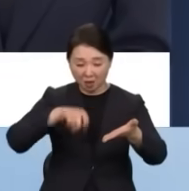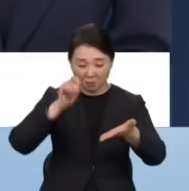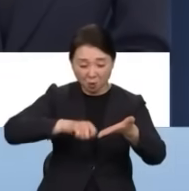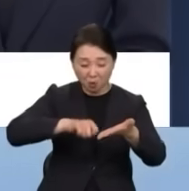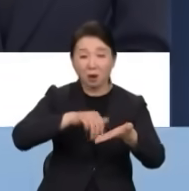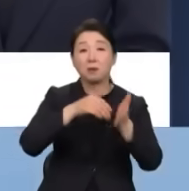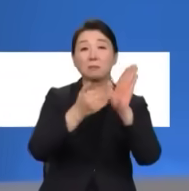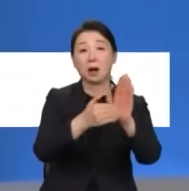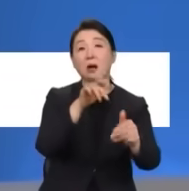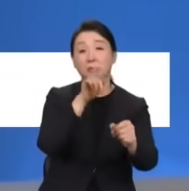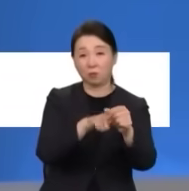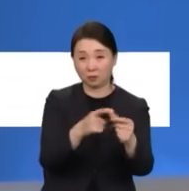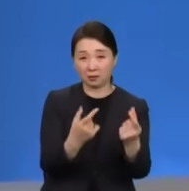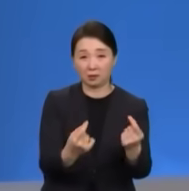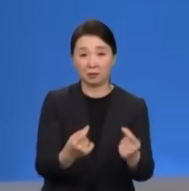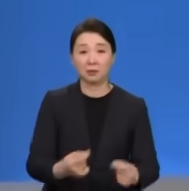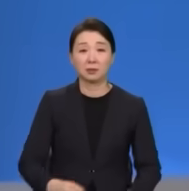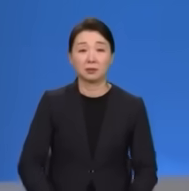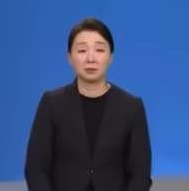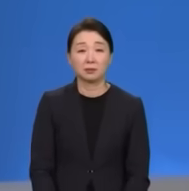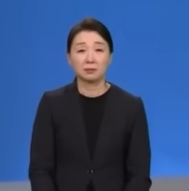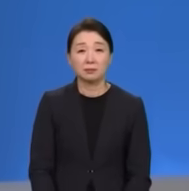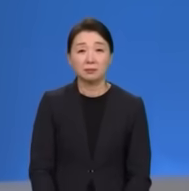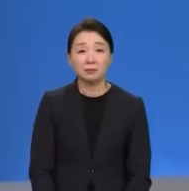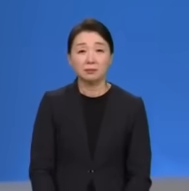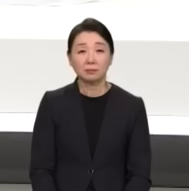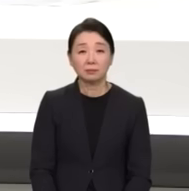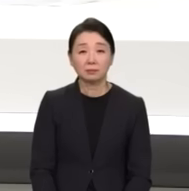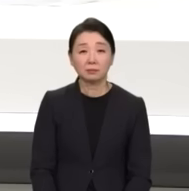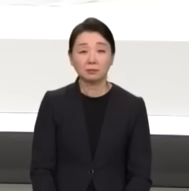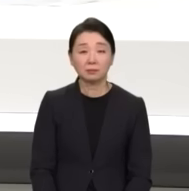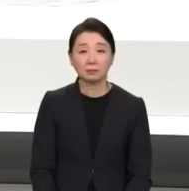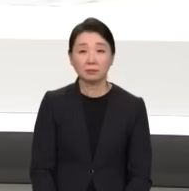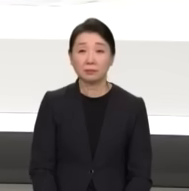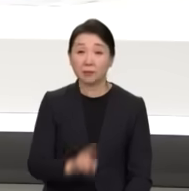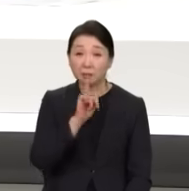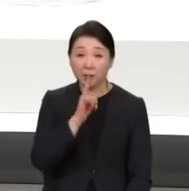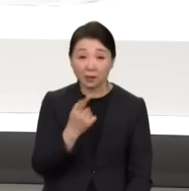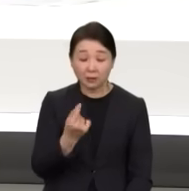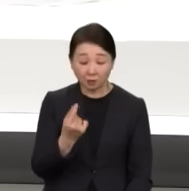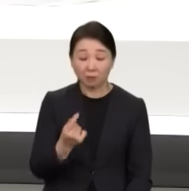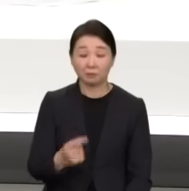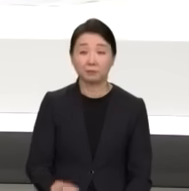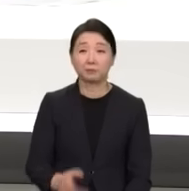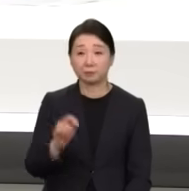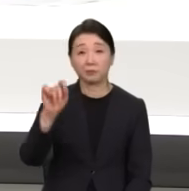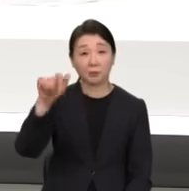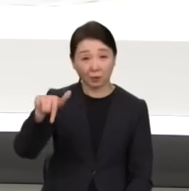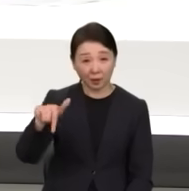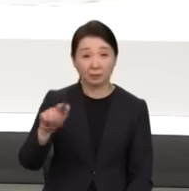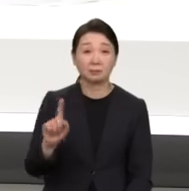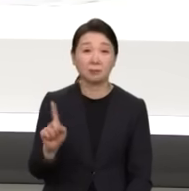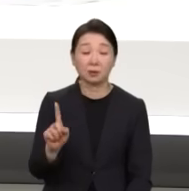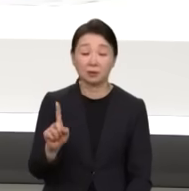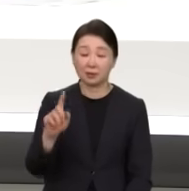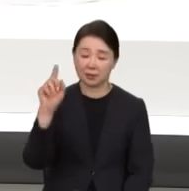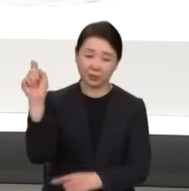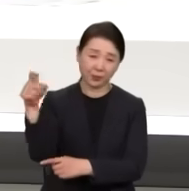표결을 막으려는 시도가 있었다는 걸 보여주는 정황입니다. 네, 그리고 저희가 앞서 보도해 드렸지만 이 곽 사령관이